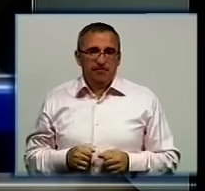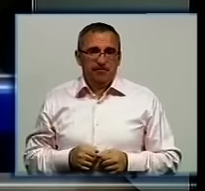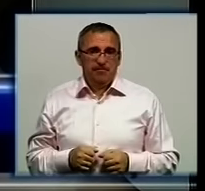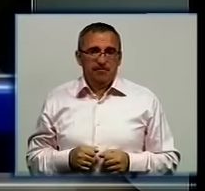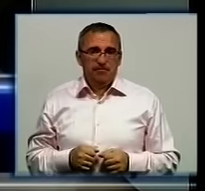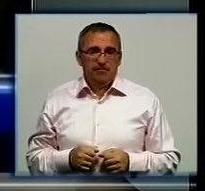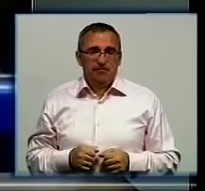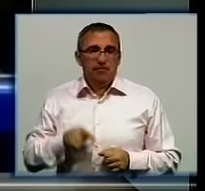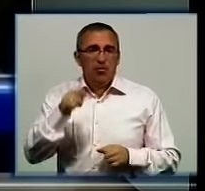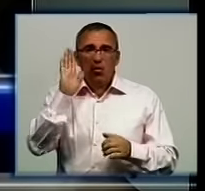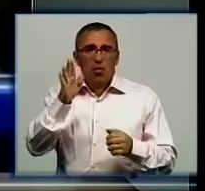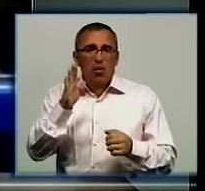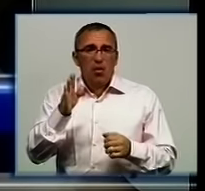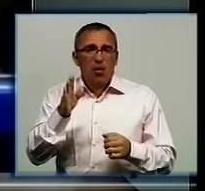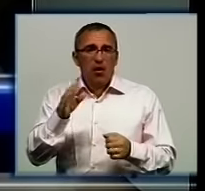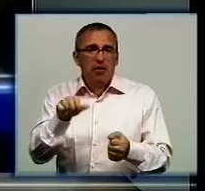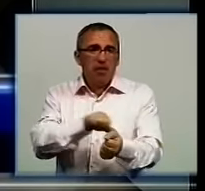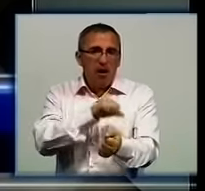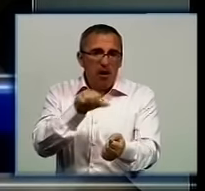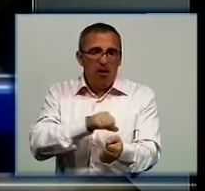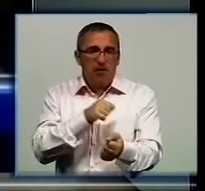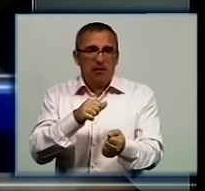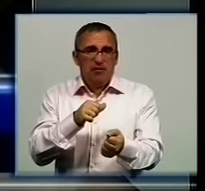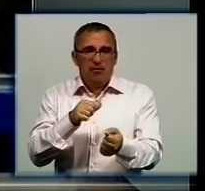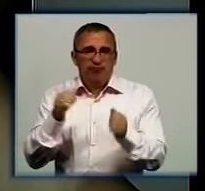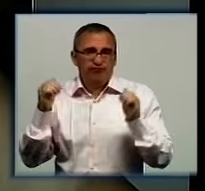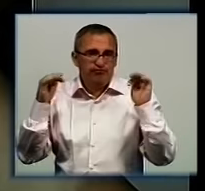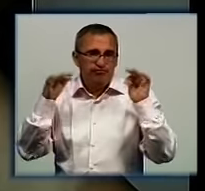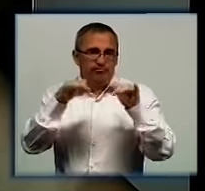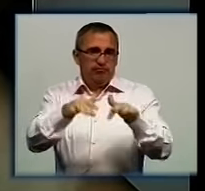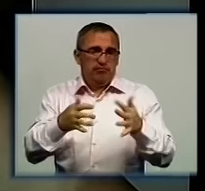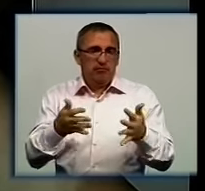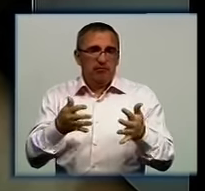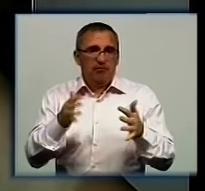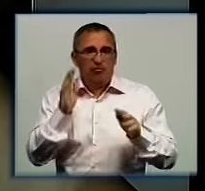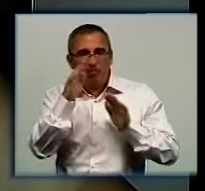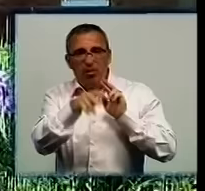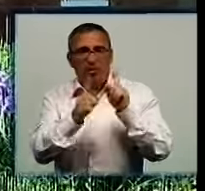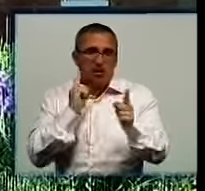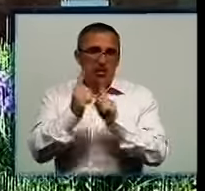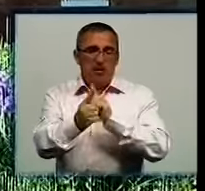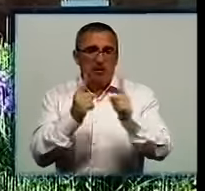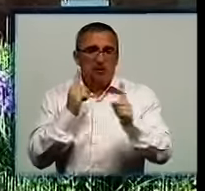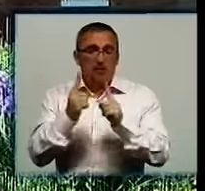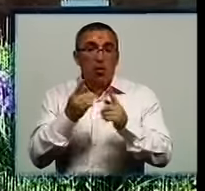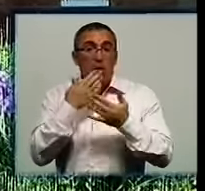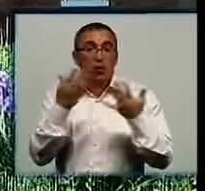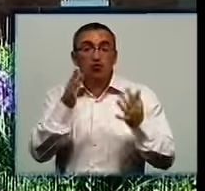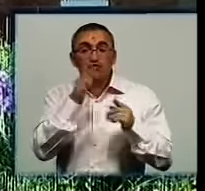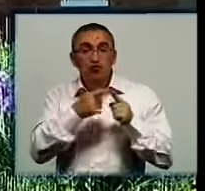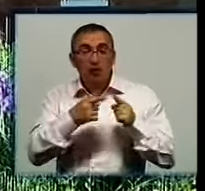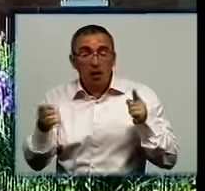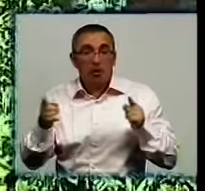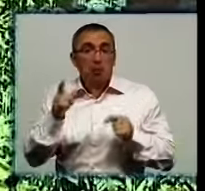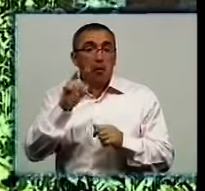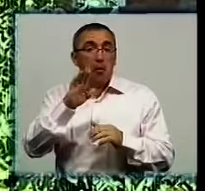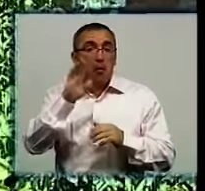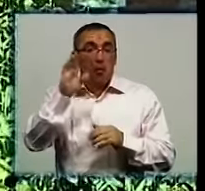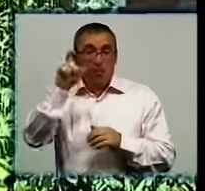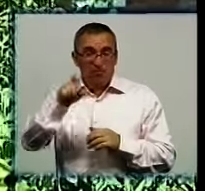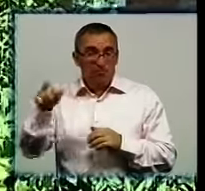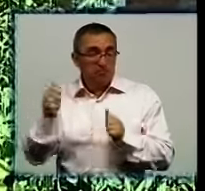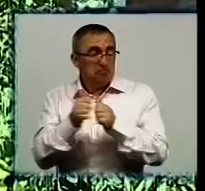Тут одні наркоші були і наркомани. Лазили туди-сюди. Останнім часом дитину сусіди не чули і подумали,